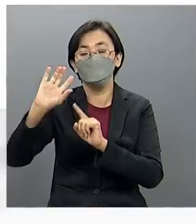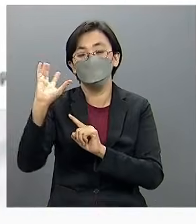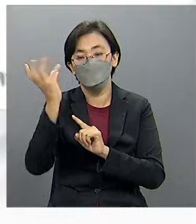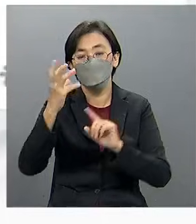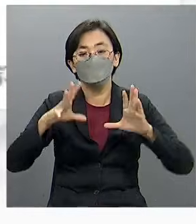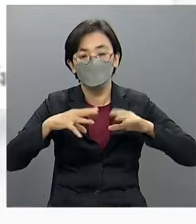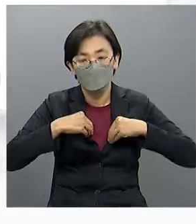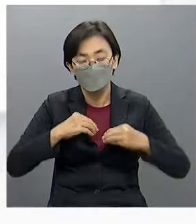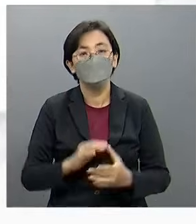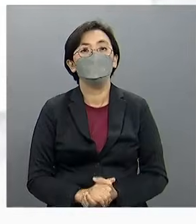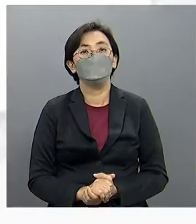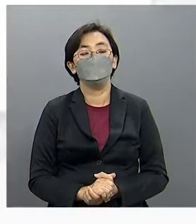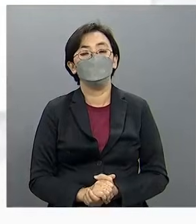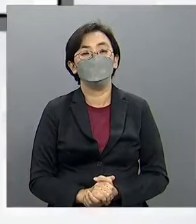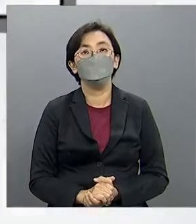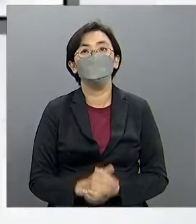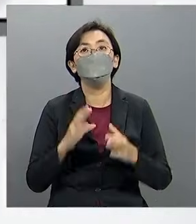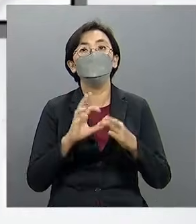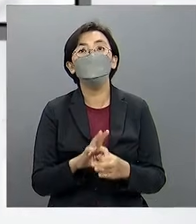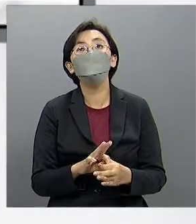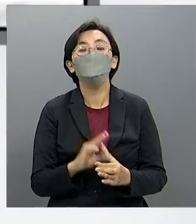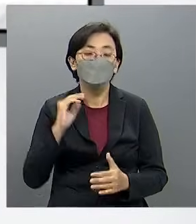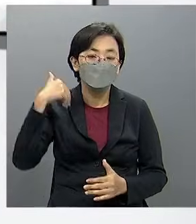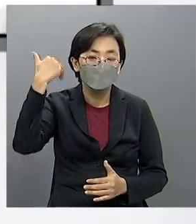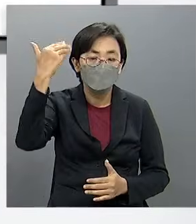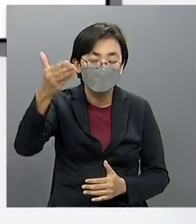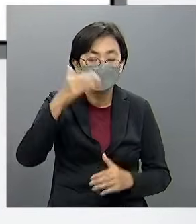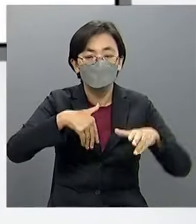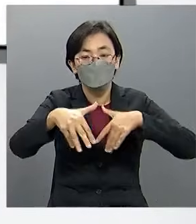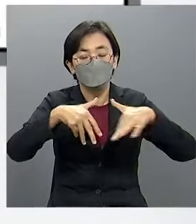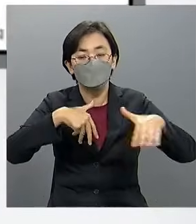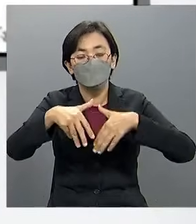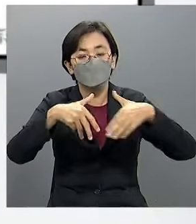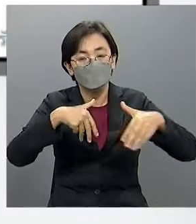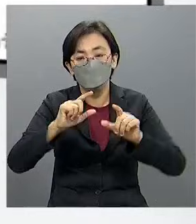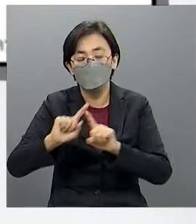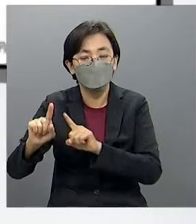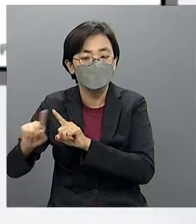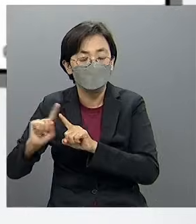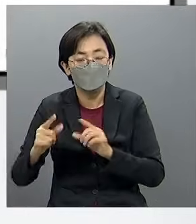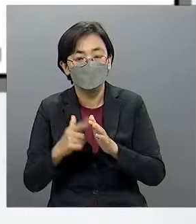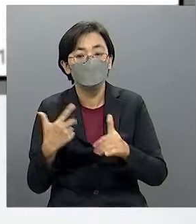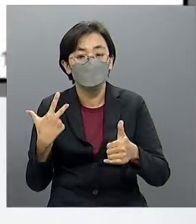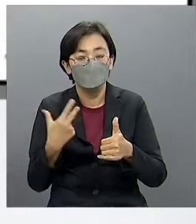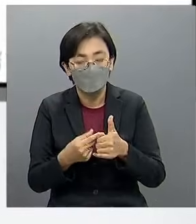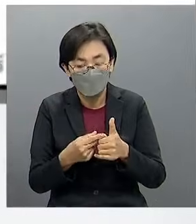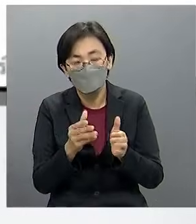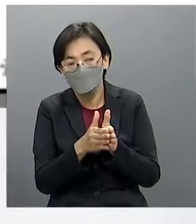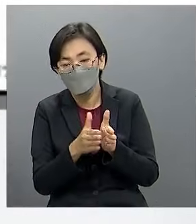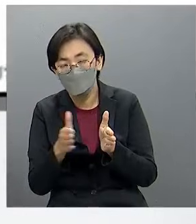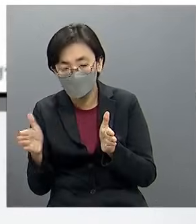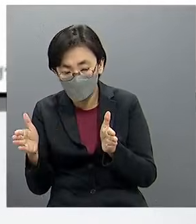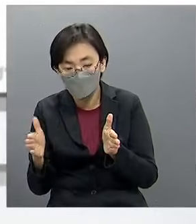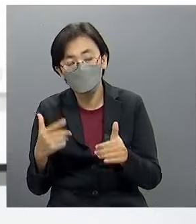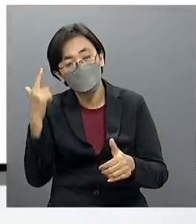ผลกระทบต่อเรื่องย่างก้าวในอนาคตสำหรับประชาชนแต่ละคนในเรื่องของการฉีดวัคซีนในระยะยาวว่าจะใช้ชนิดใดด้วยเหตุผ